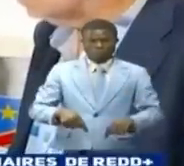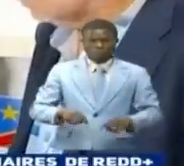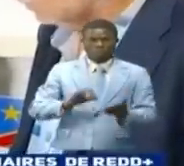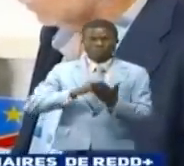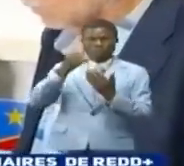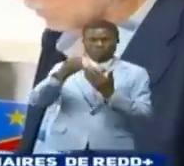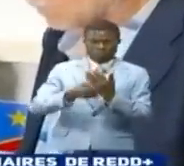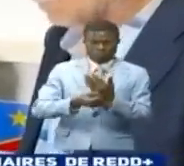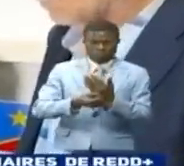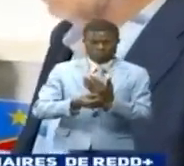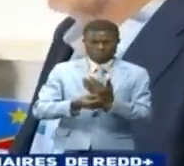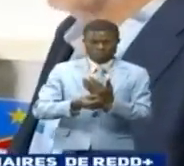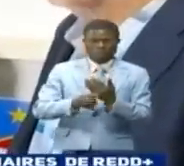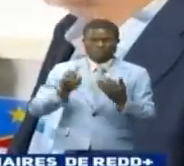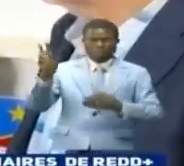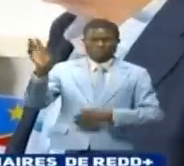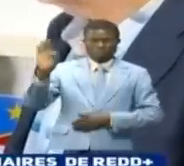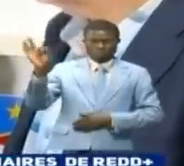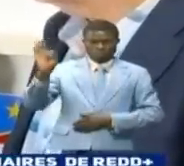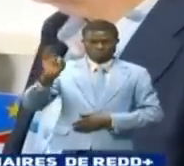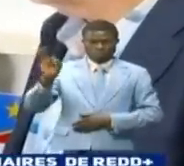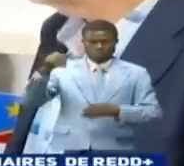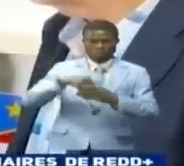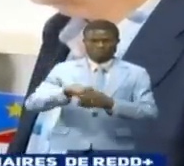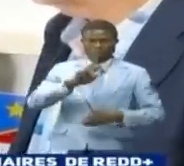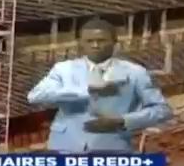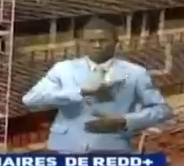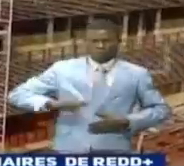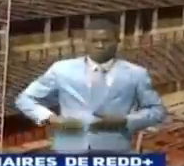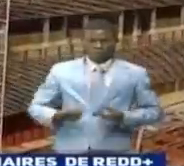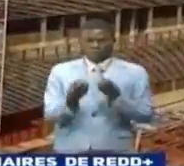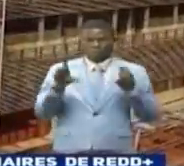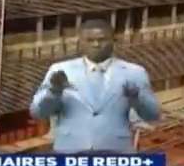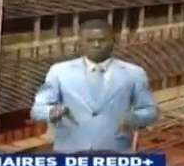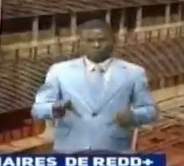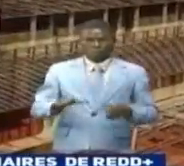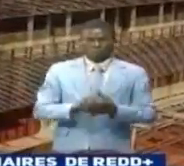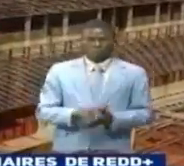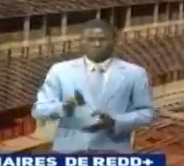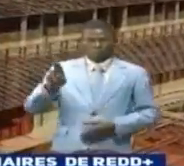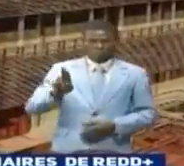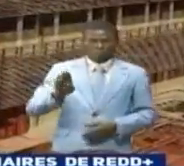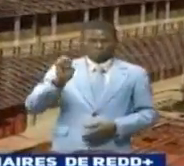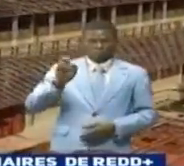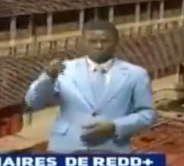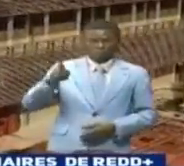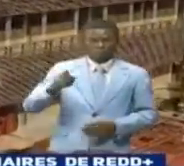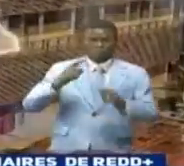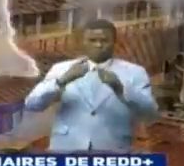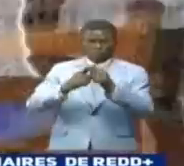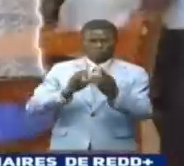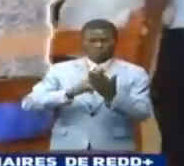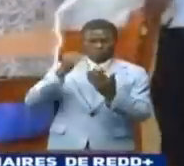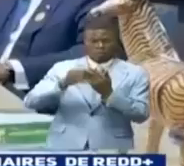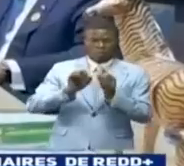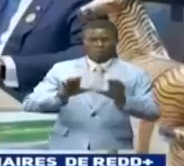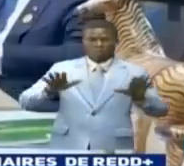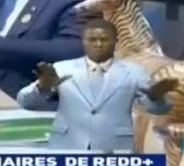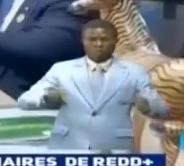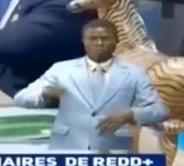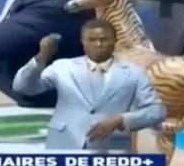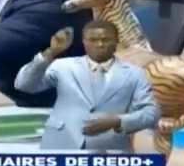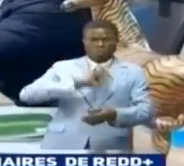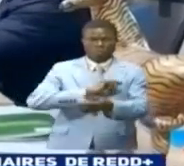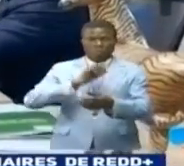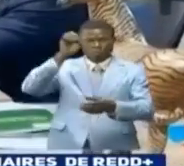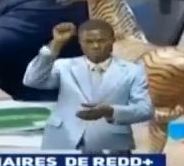projets verts en République démocratique du Congo. RED+ compte étendre ses projets dans les provinces du nord et sud